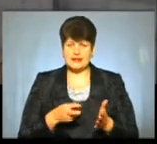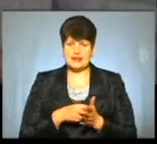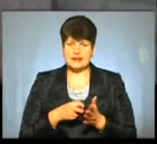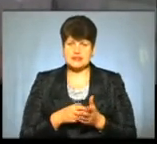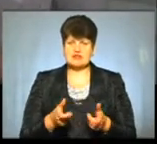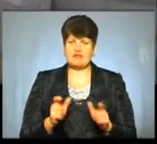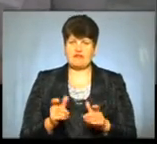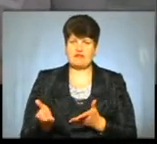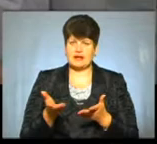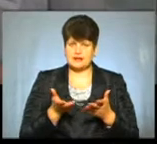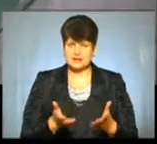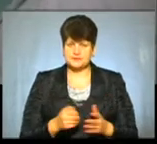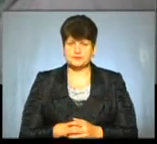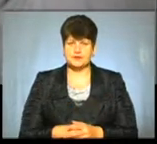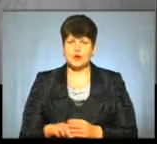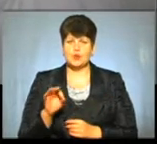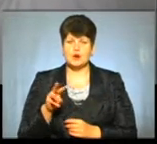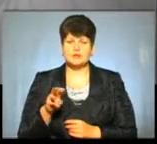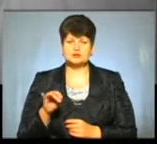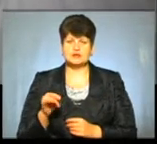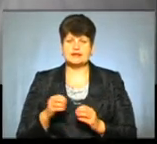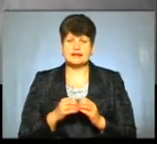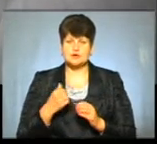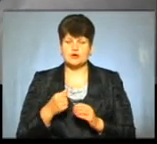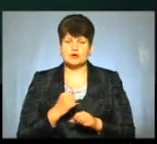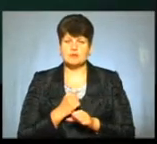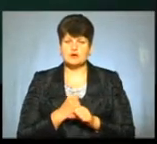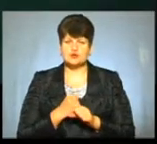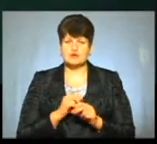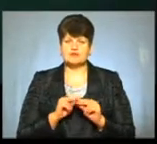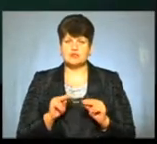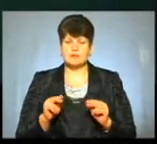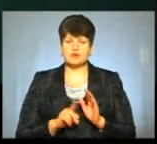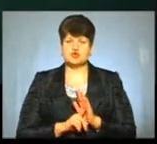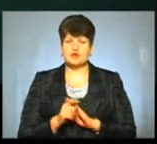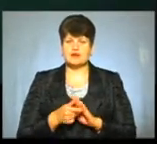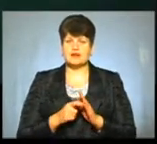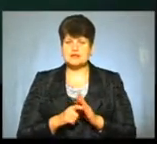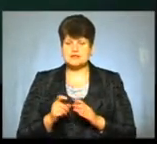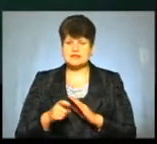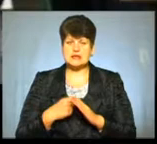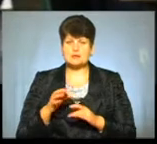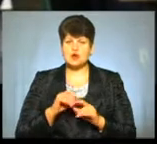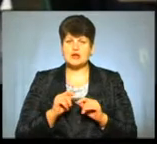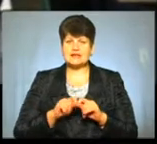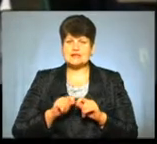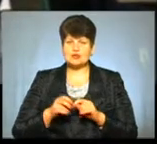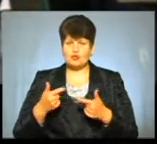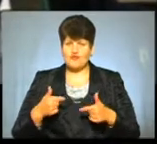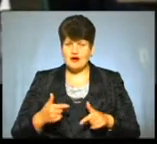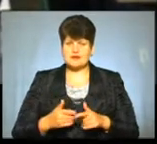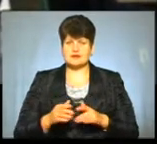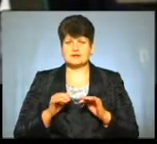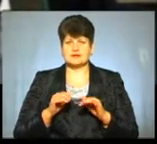Лист виклик. Ольга Мочула 10 років працює вчителем початкових класів. Каже, дізналася про тестування